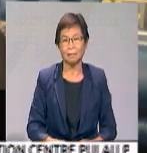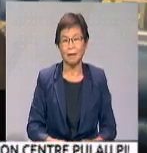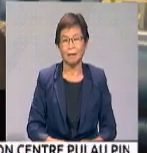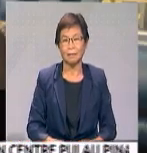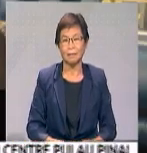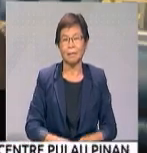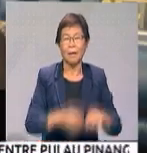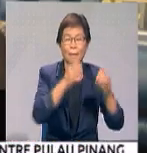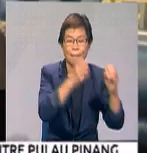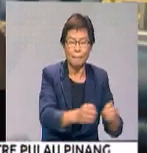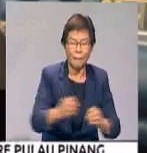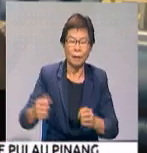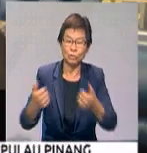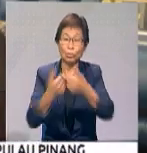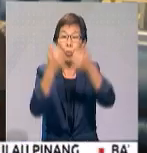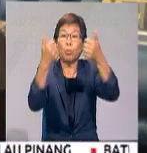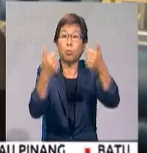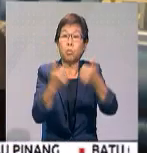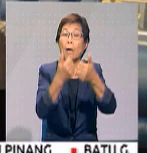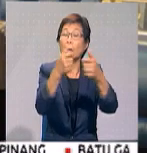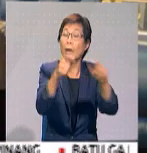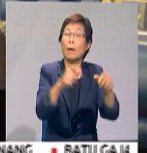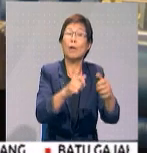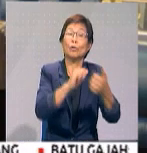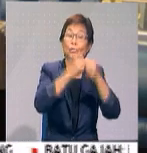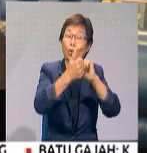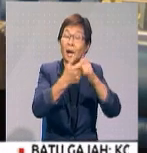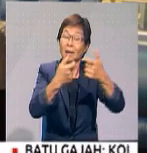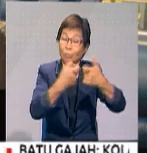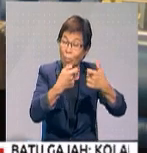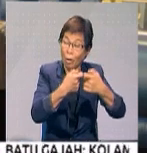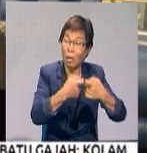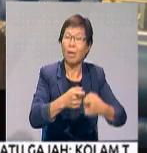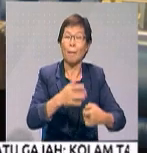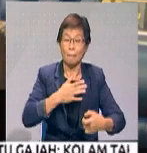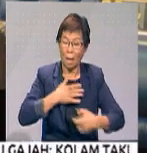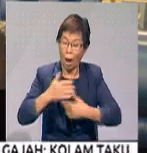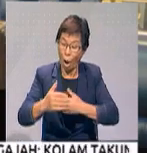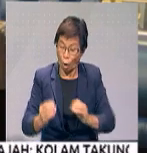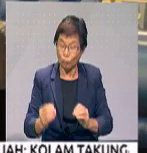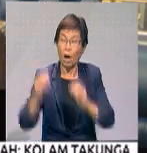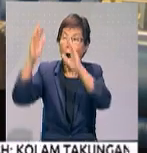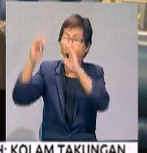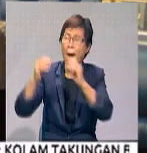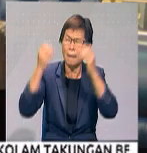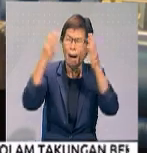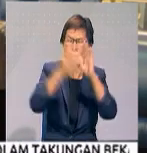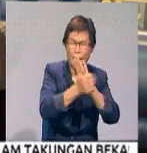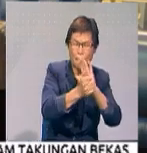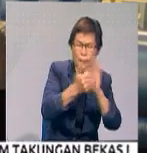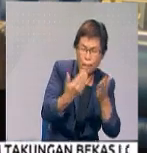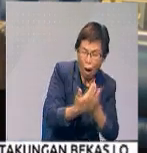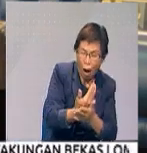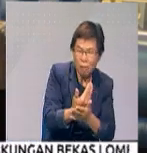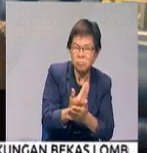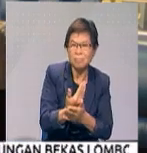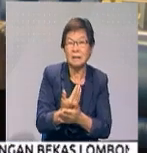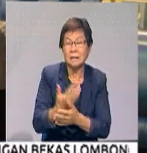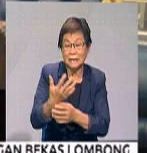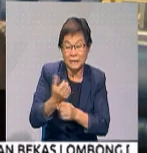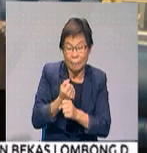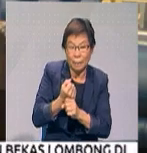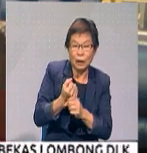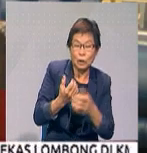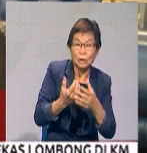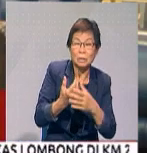Dengan penganjuran kejohanan-kejohanan seumpama ini, pihak kementerian berharap agar lebih ramai bakat-bakat yang baru dapat dicongkil